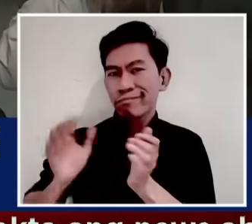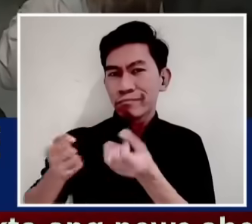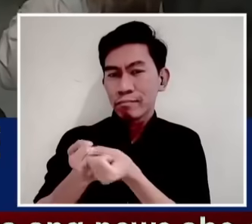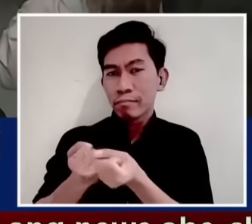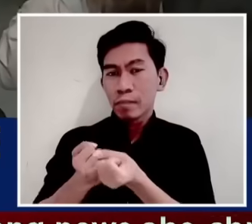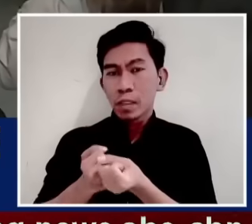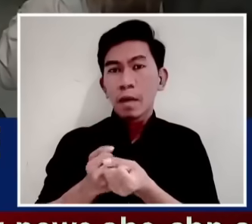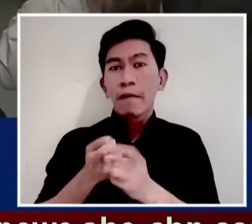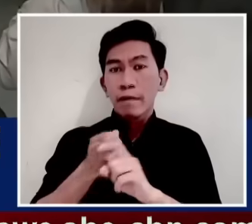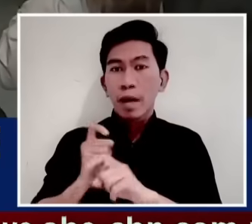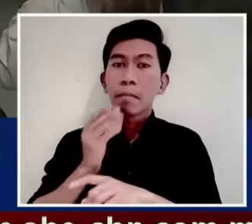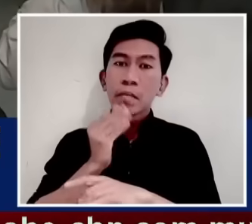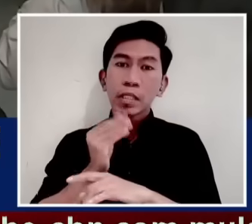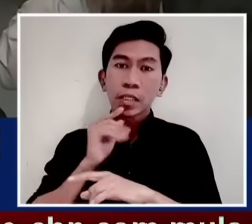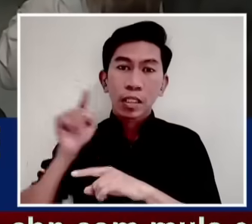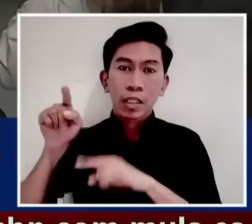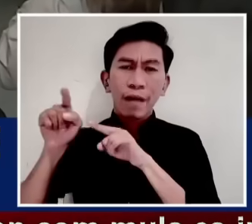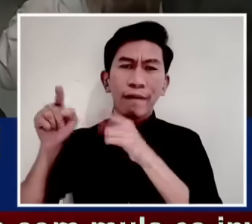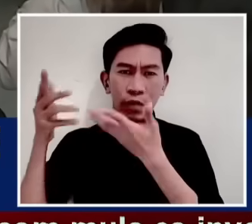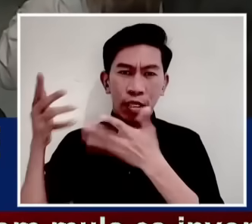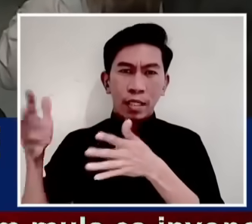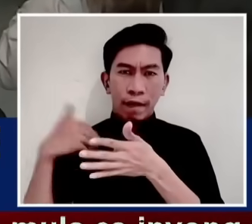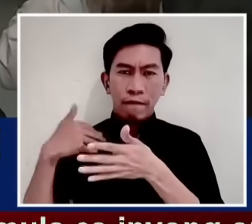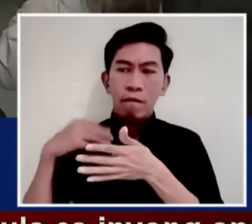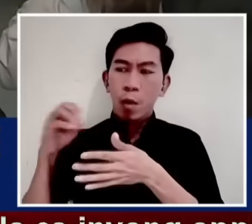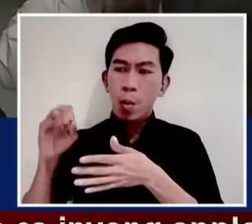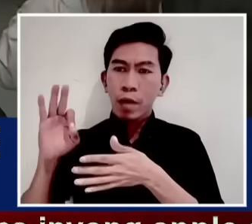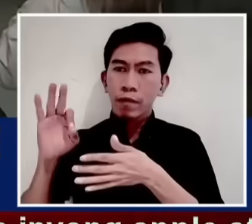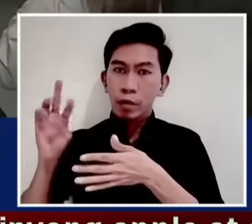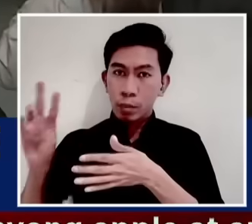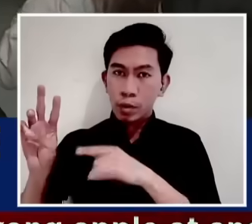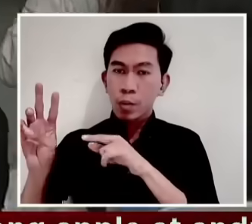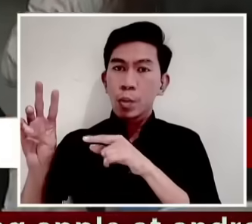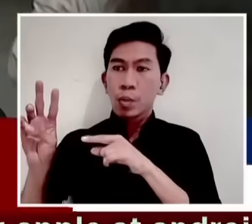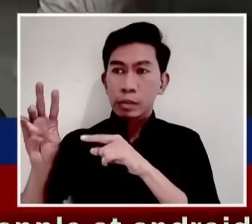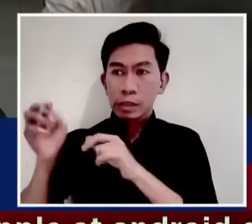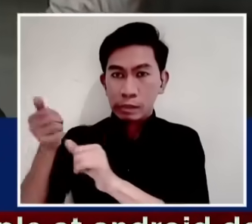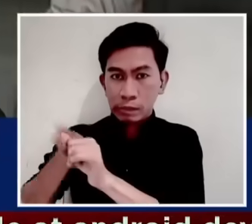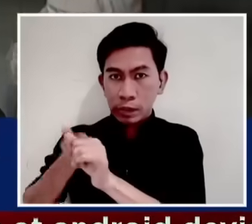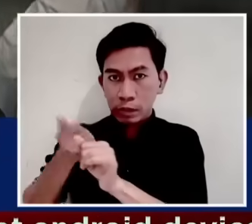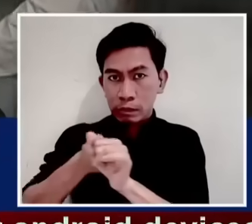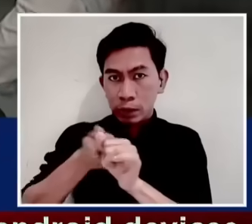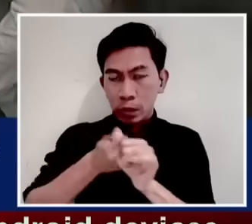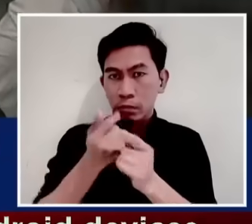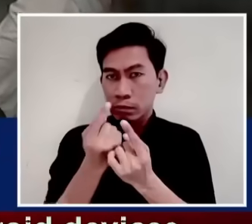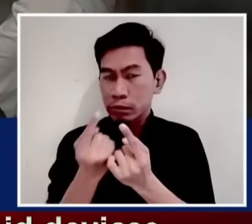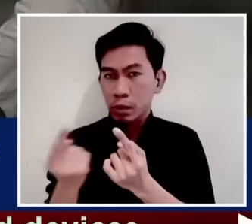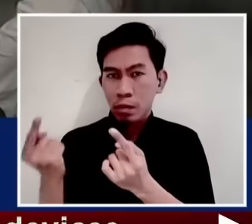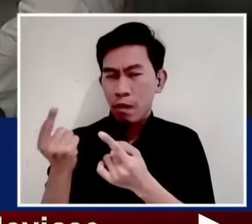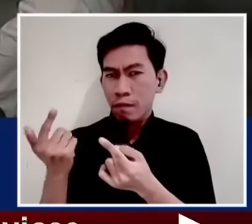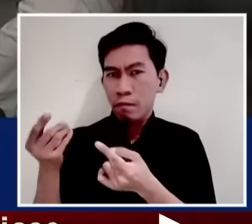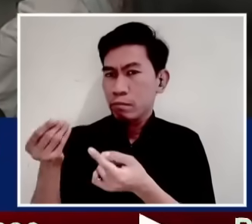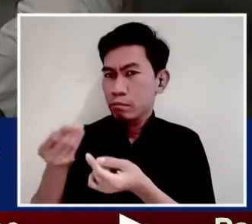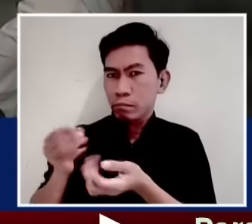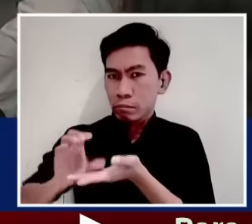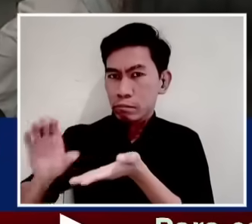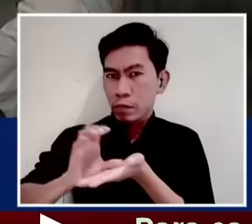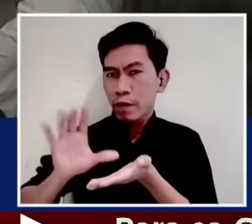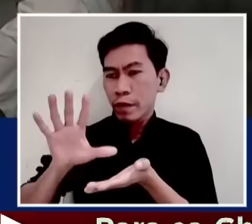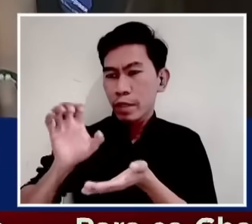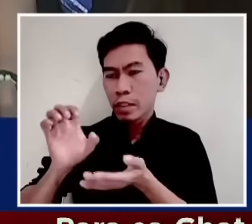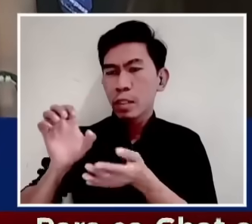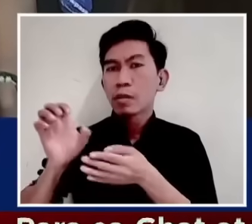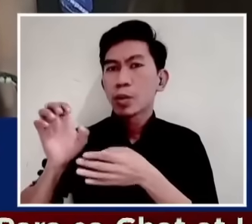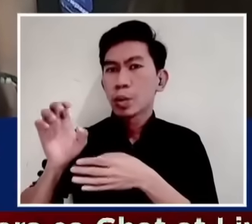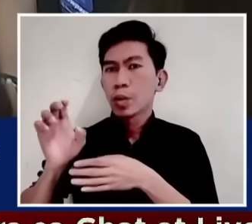pa lamang ay nakatanggap na ang bawat OFW ng nalula ng naturang repatriation flight ng tigfa $500. At